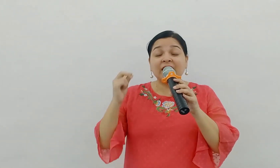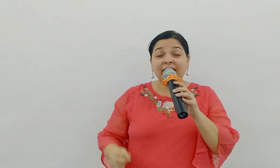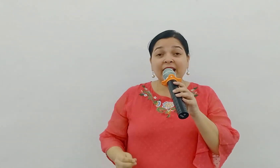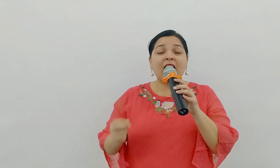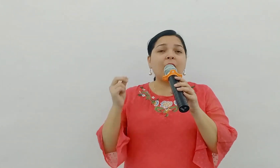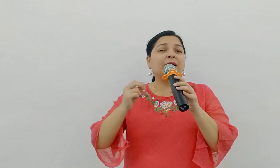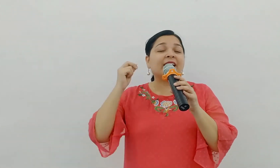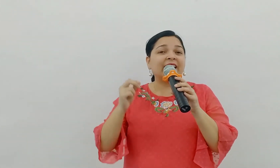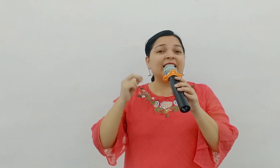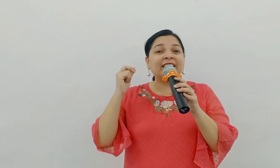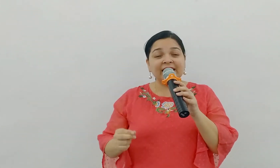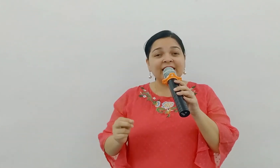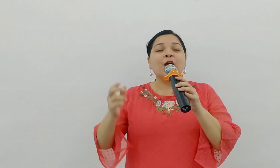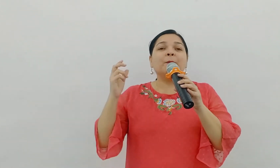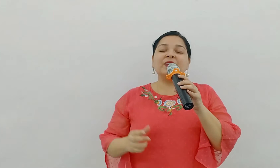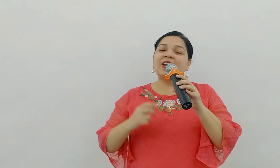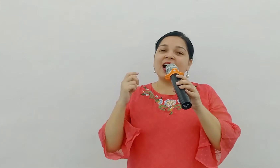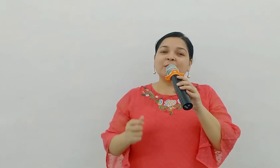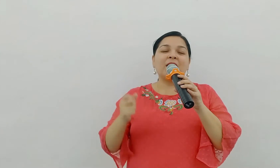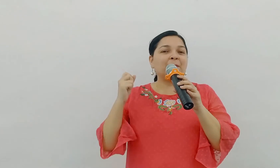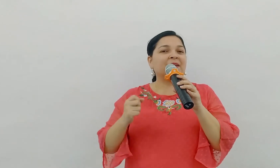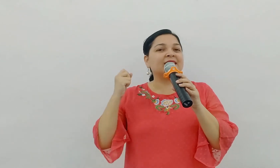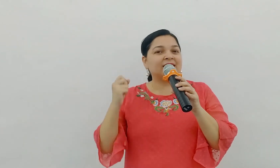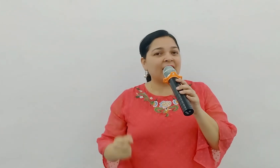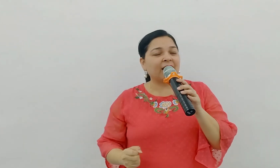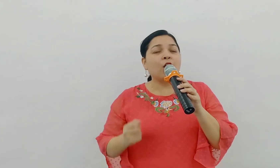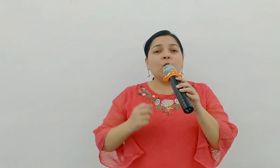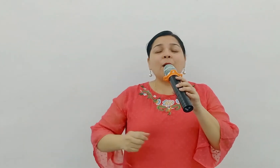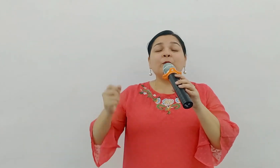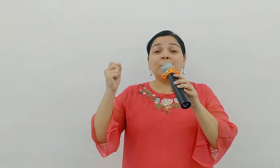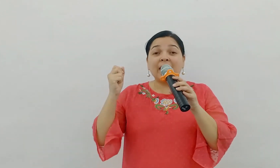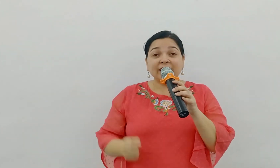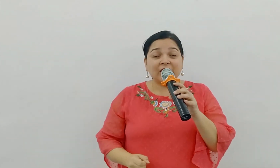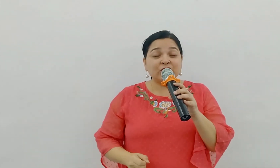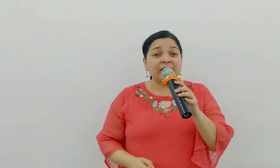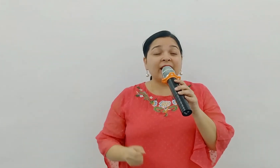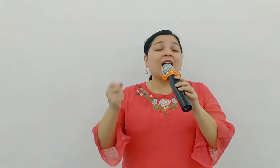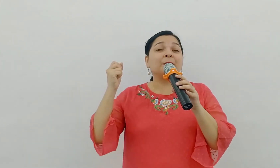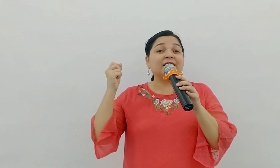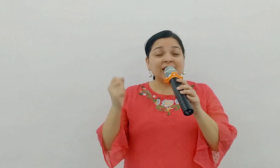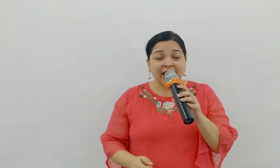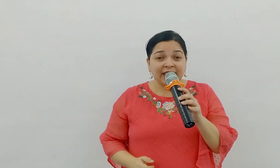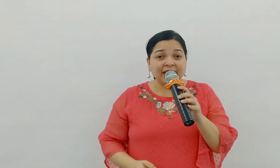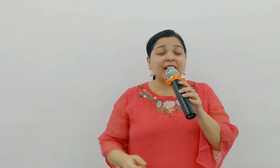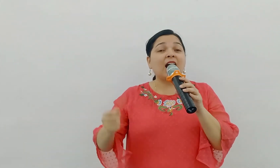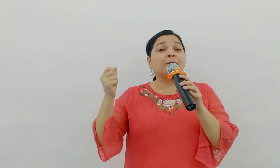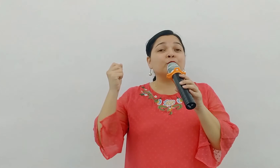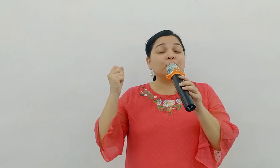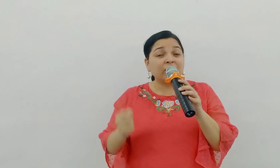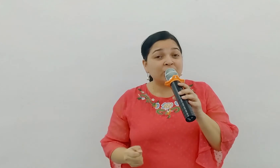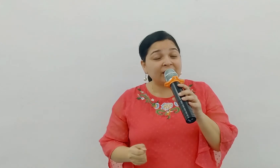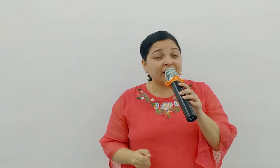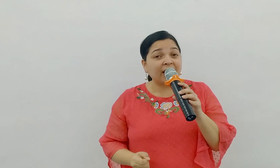को कर रहे हैं, आप अकेले नहीं है, पवित्र आत्मा आपके साथ है। वो आपको मार्गदर्शन देगा, आपकी सहायता करेगा,